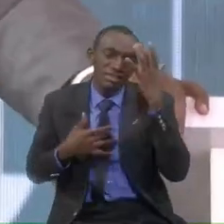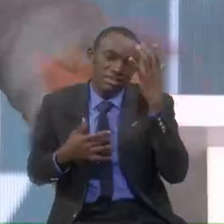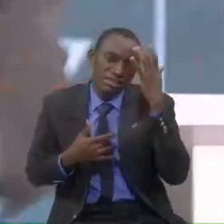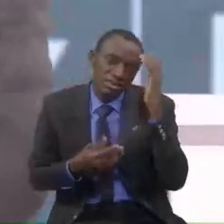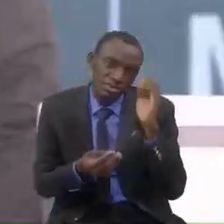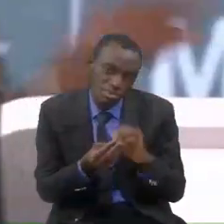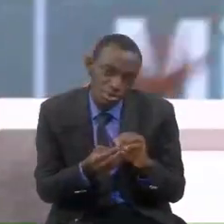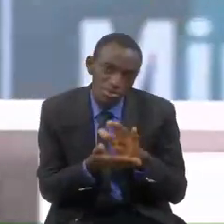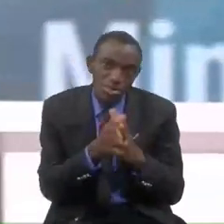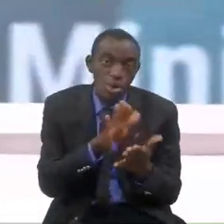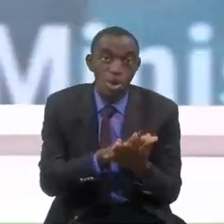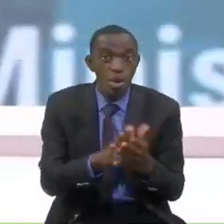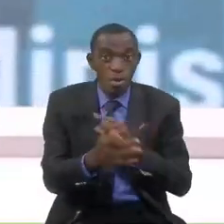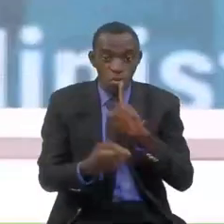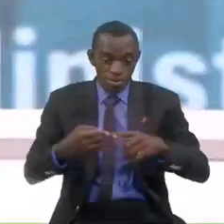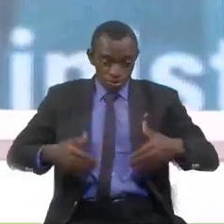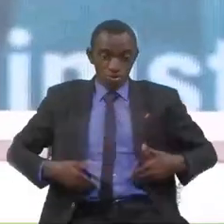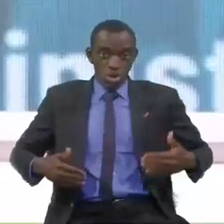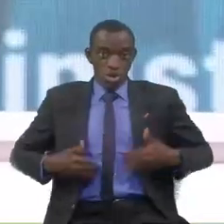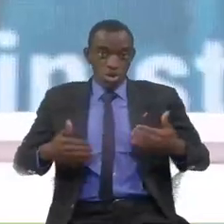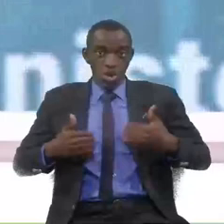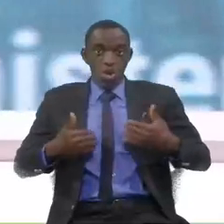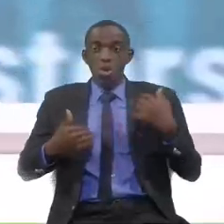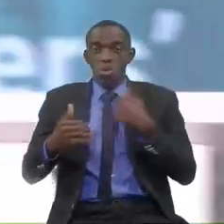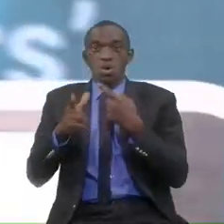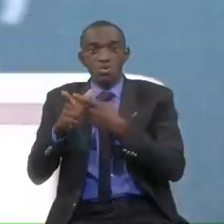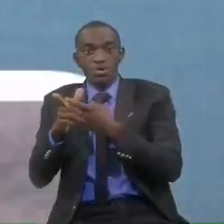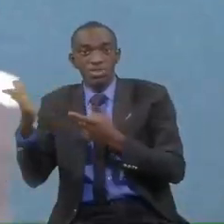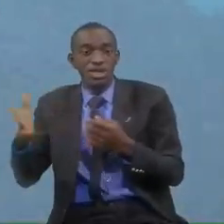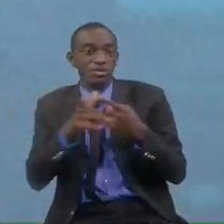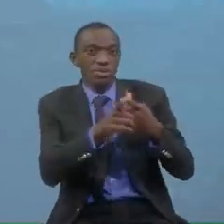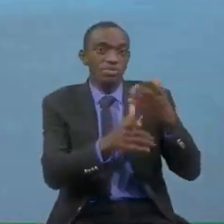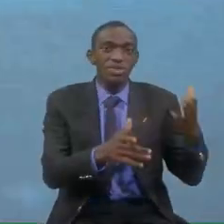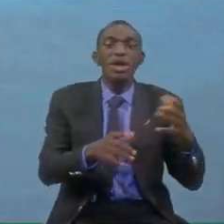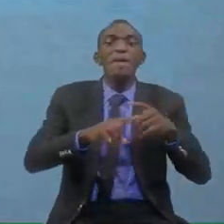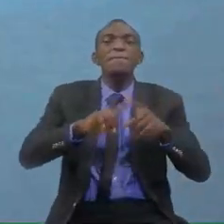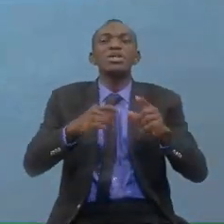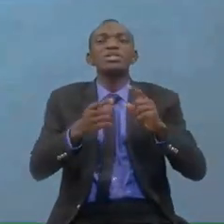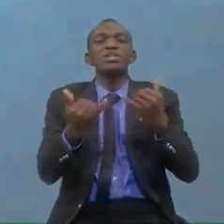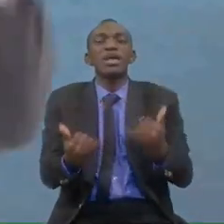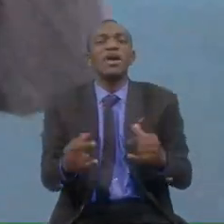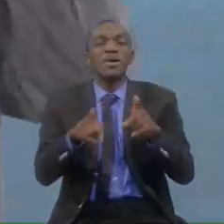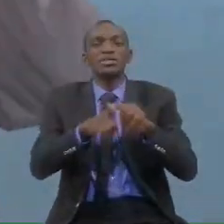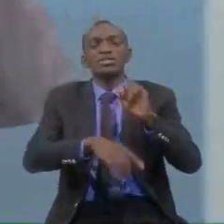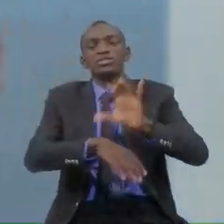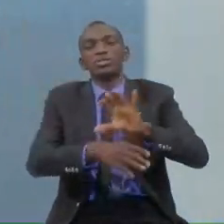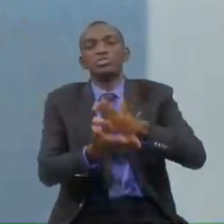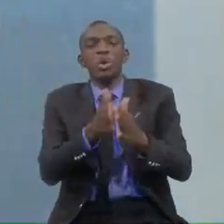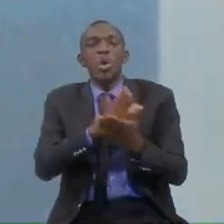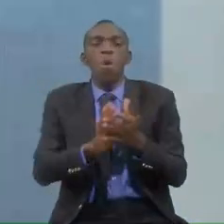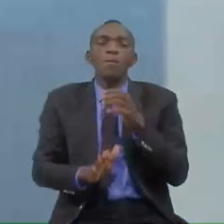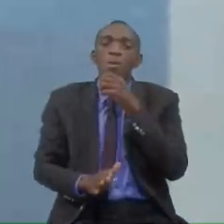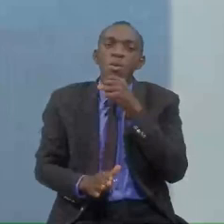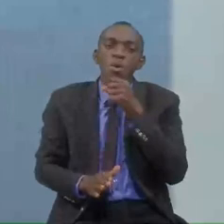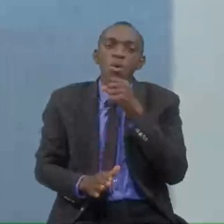on devient. Lorsqu'on était jeune, on court par-ci, par-là, mais comme l'Église maintenant vieillit,